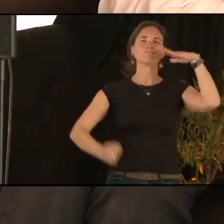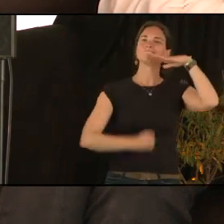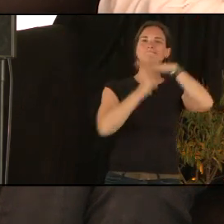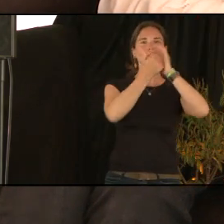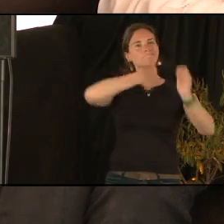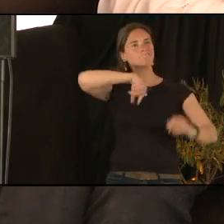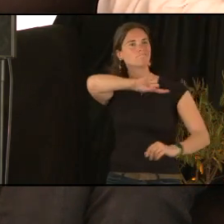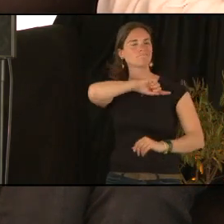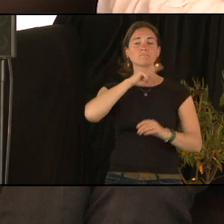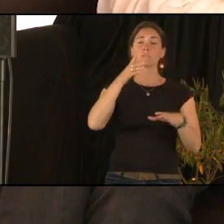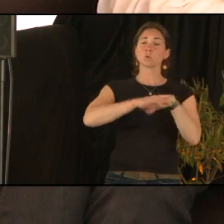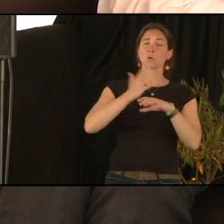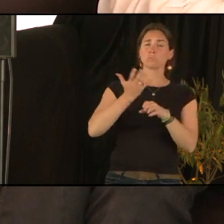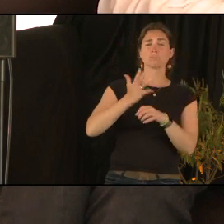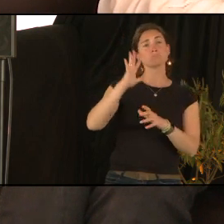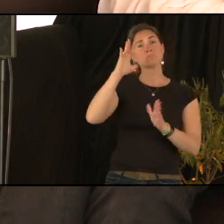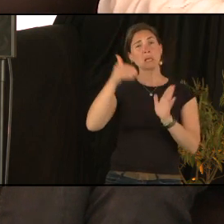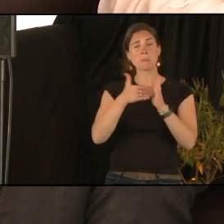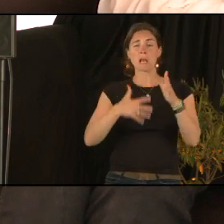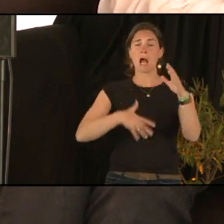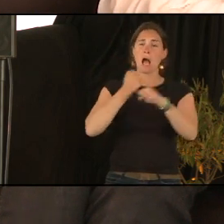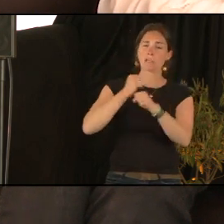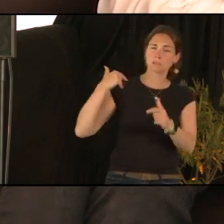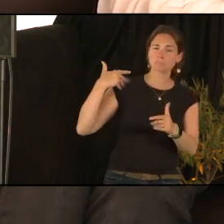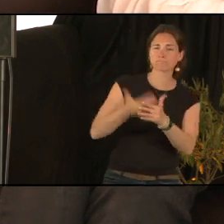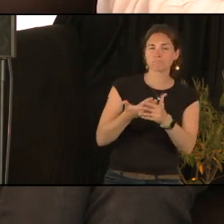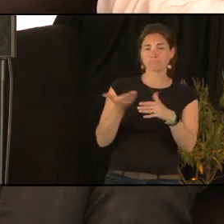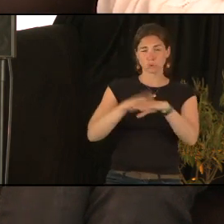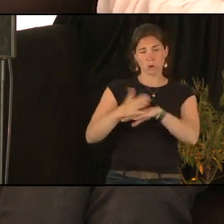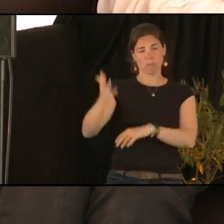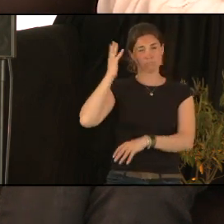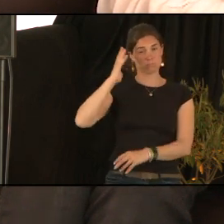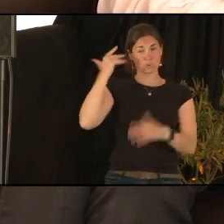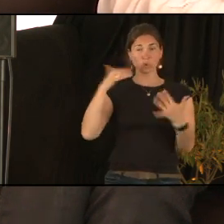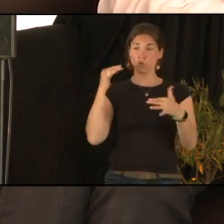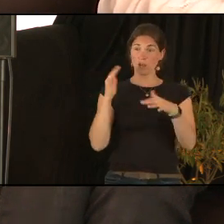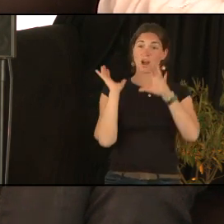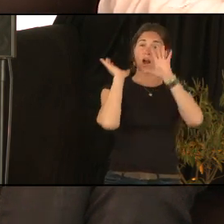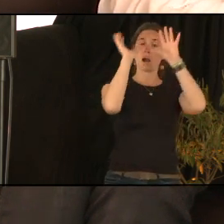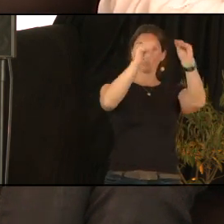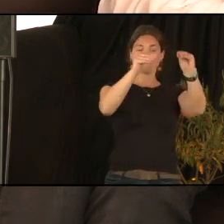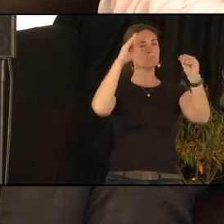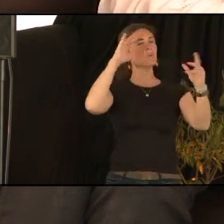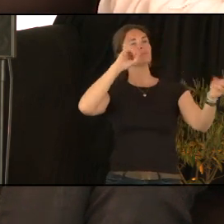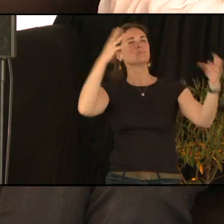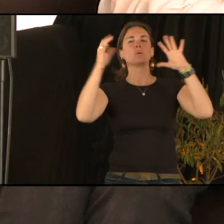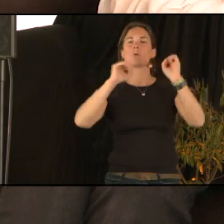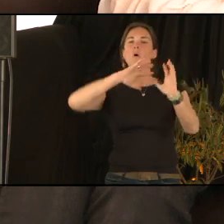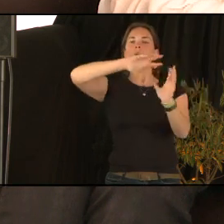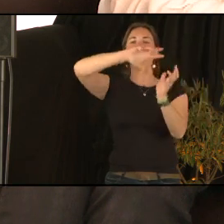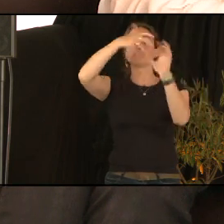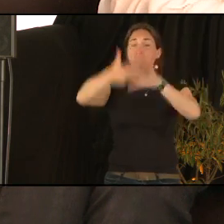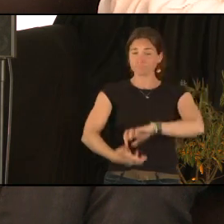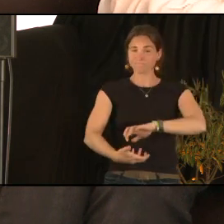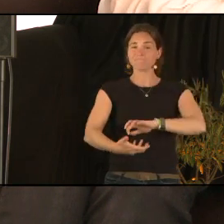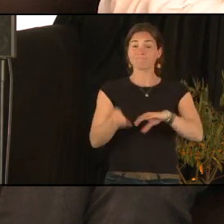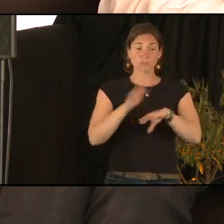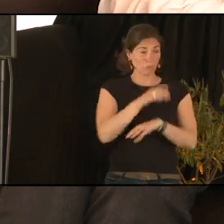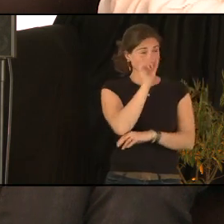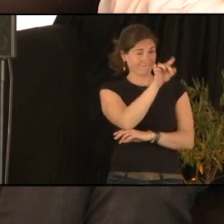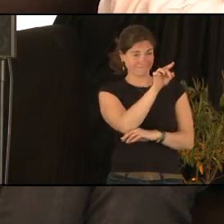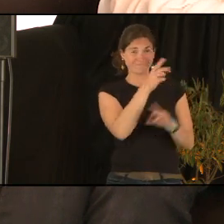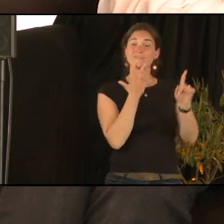a peut-être 5 000 ans tout au plus, on imagine qu'il puisse y avoir la fin de nous serait la fin du monde, alors que cette société-là, ou